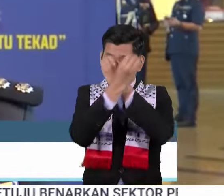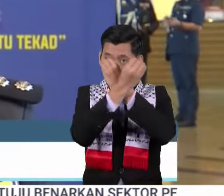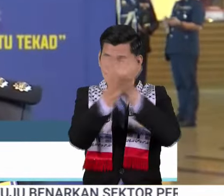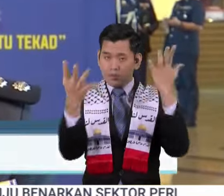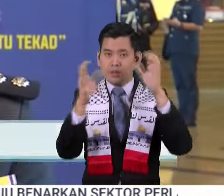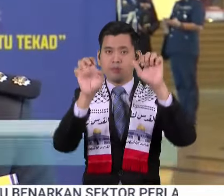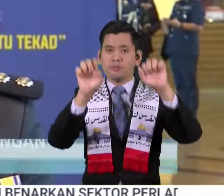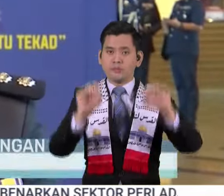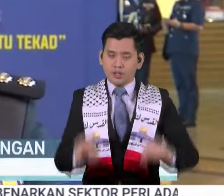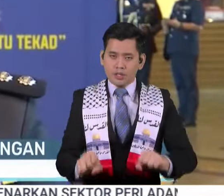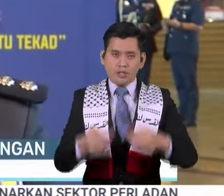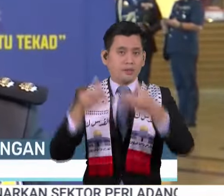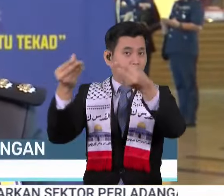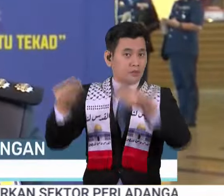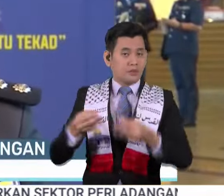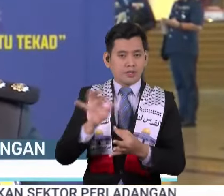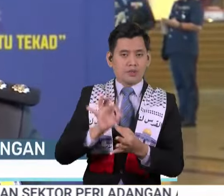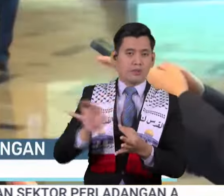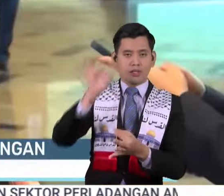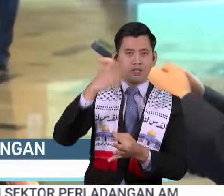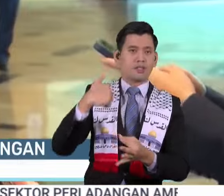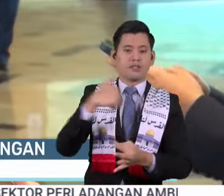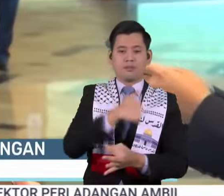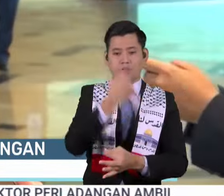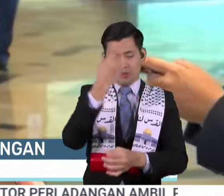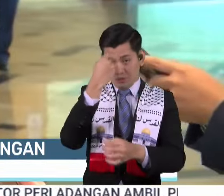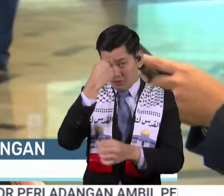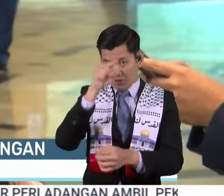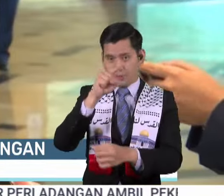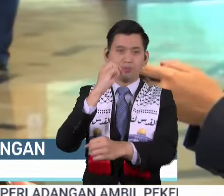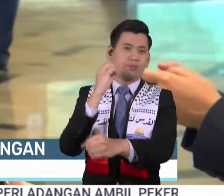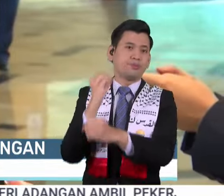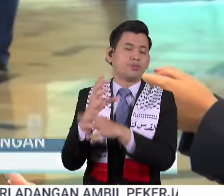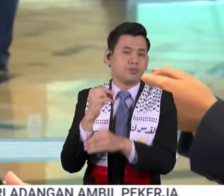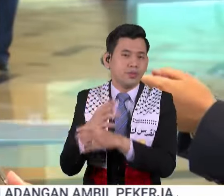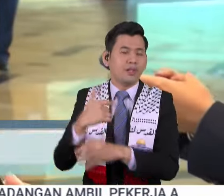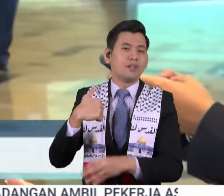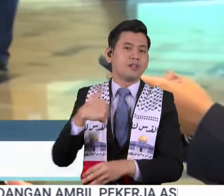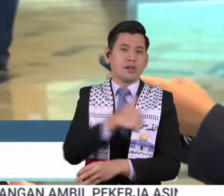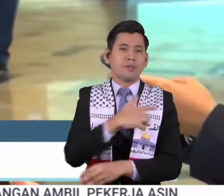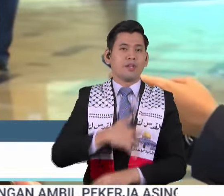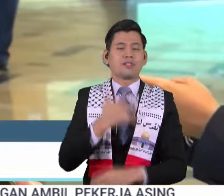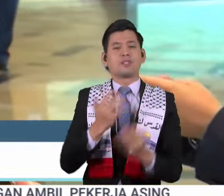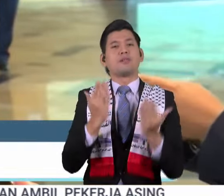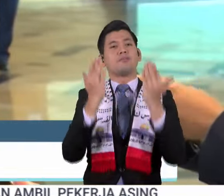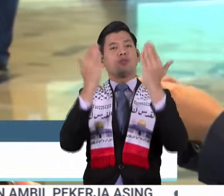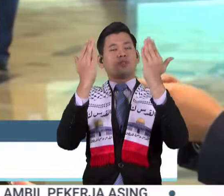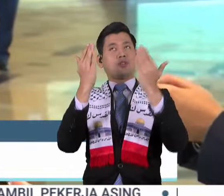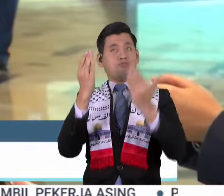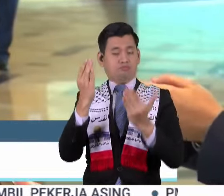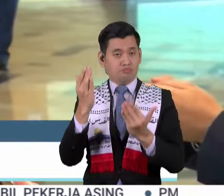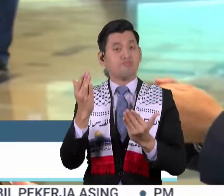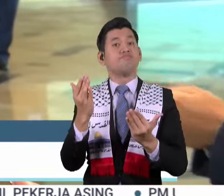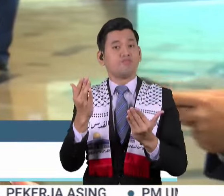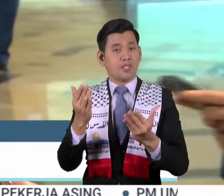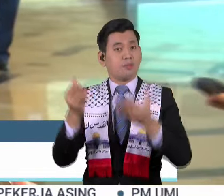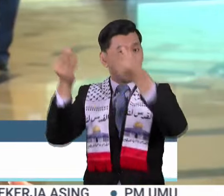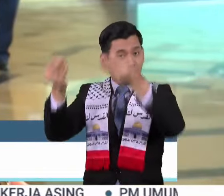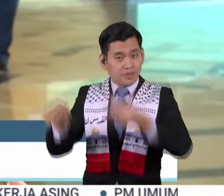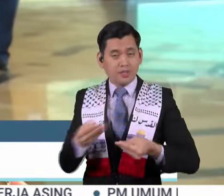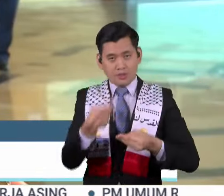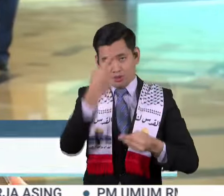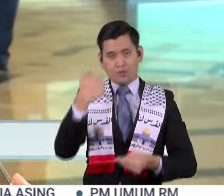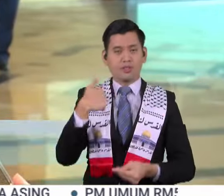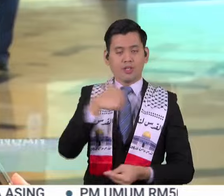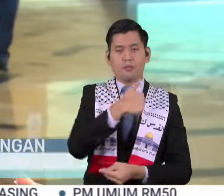akan memangkin lagi semangat untuk bekerja dengan lebih keraslah. Dan kami amat bersyukur dengan apa yang diberikan. Berkaitan